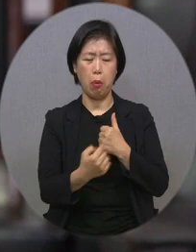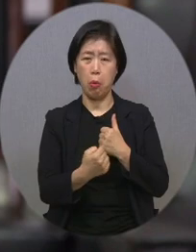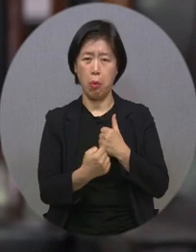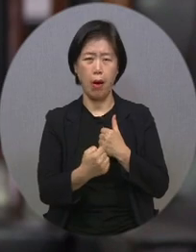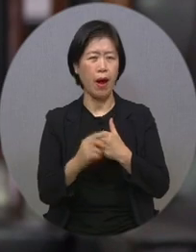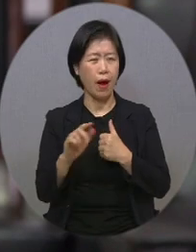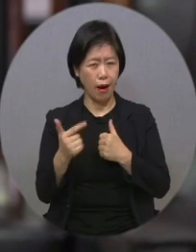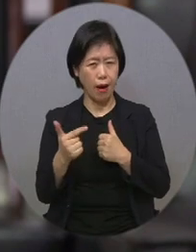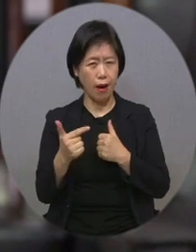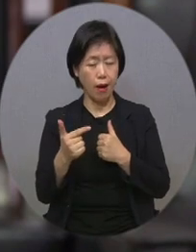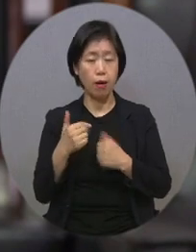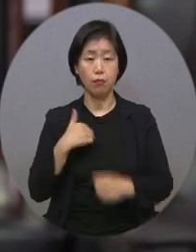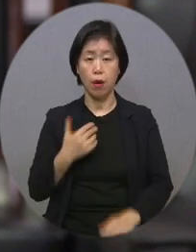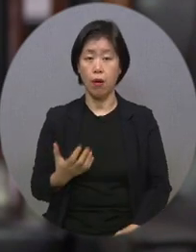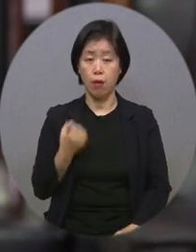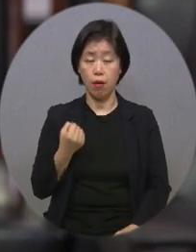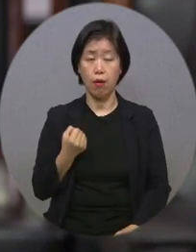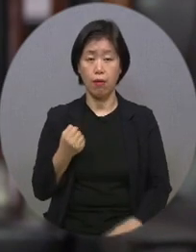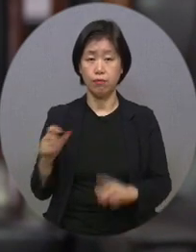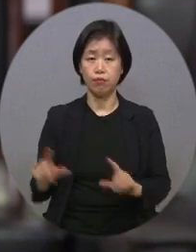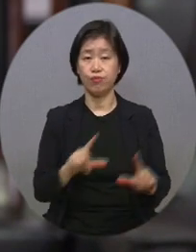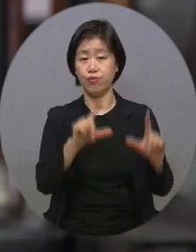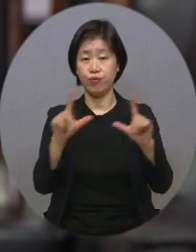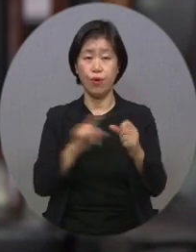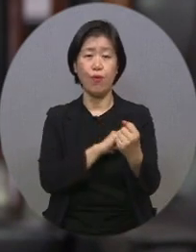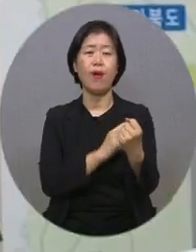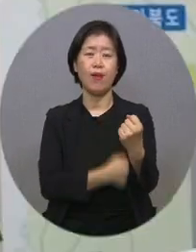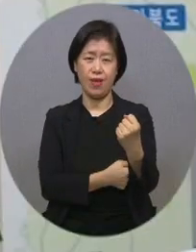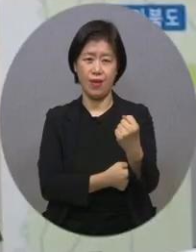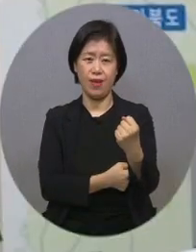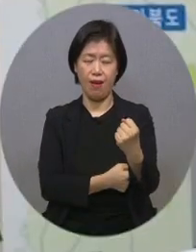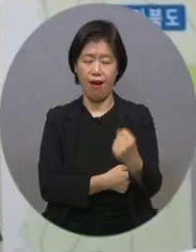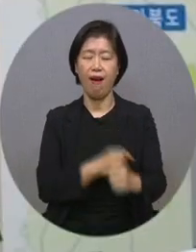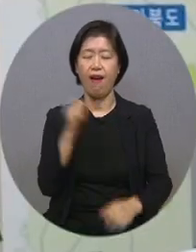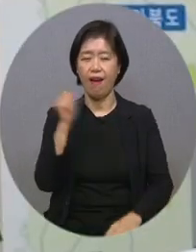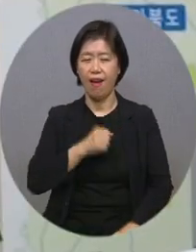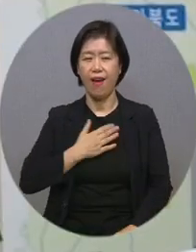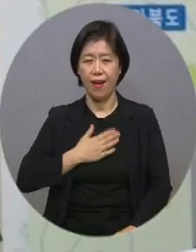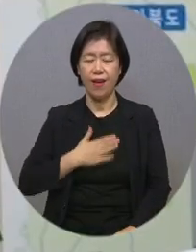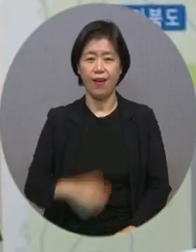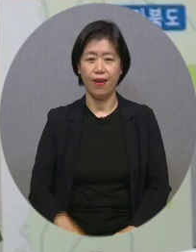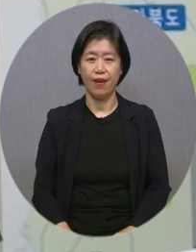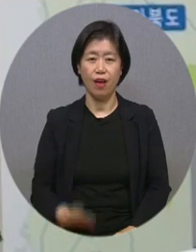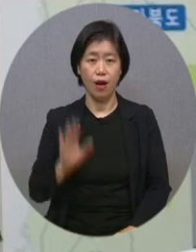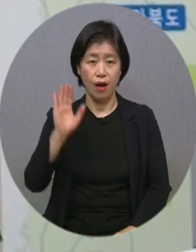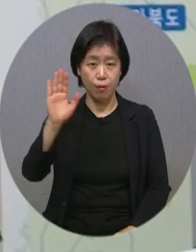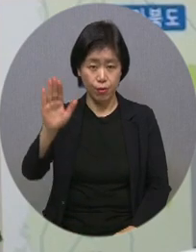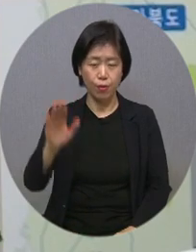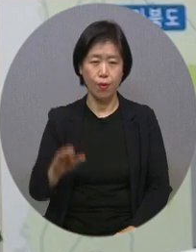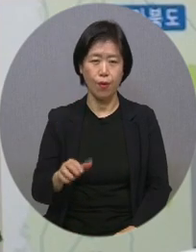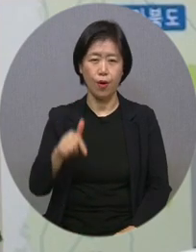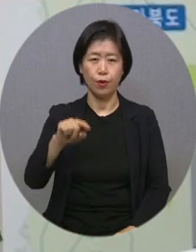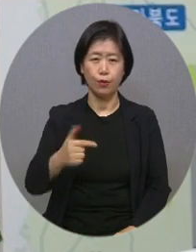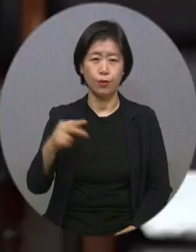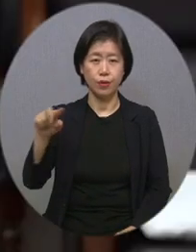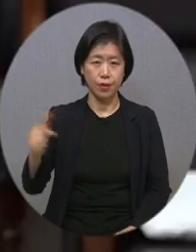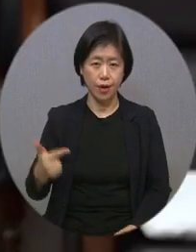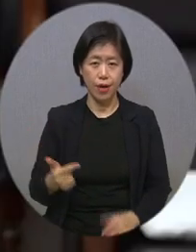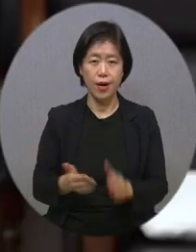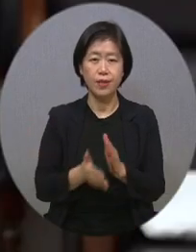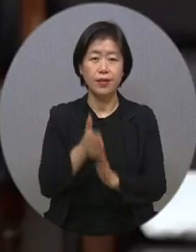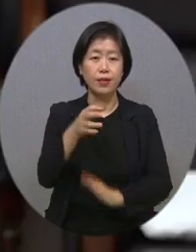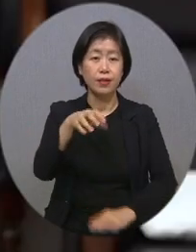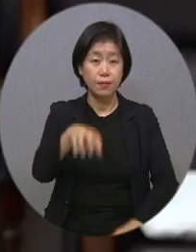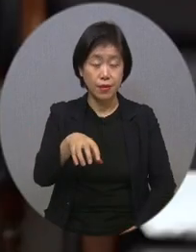권리다. 네, 그럼요. 예, 그 말이 굉장히 와닿습니다. 예. 예, 앞으로도 이렇게 군산 시민들에게 정말 당연히 누려야 할 권리를